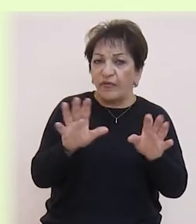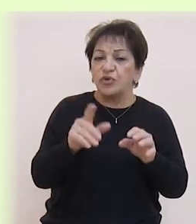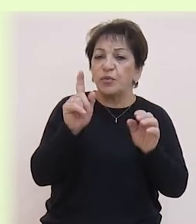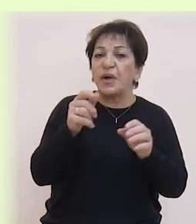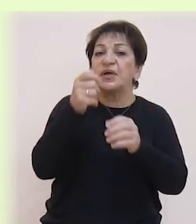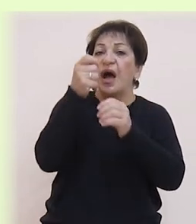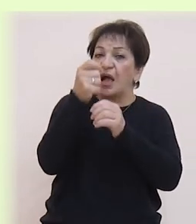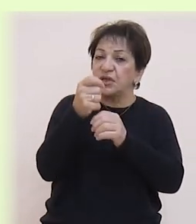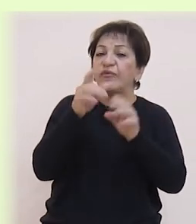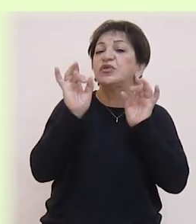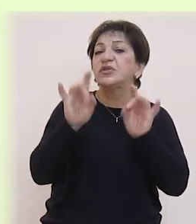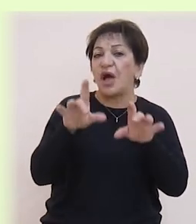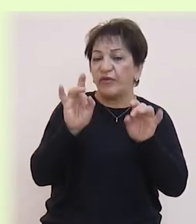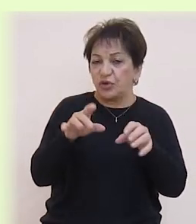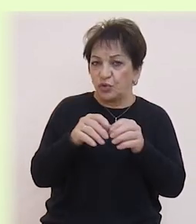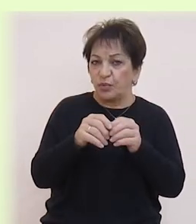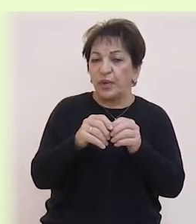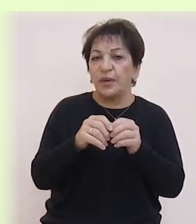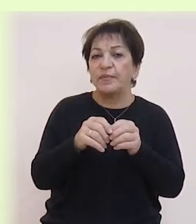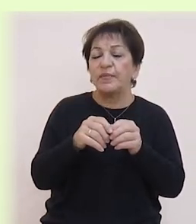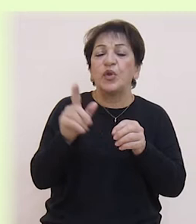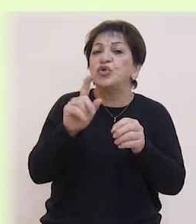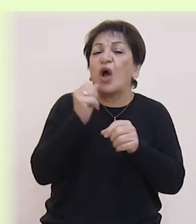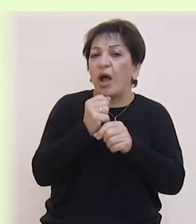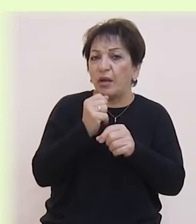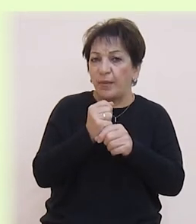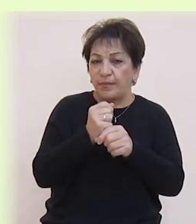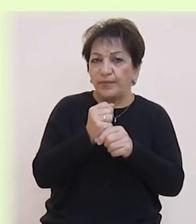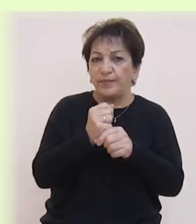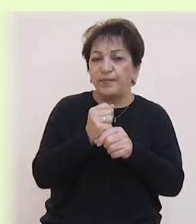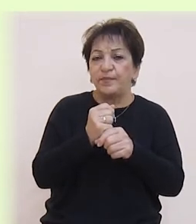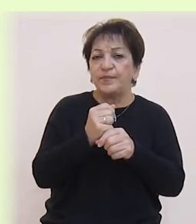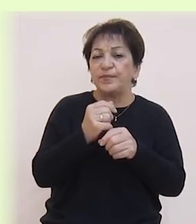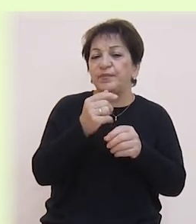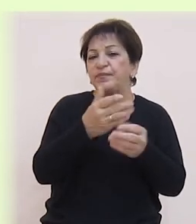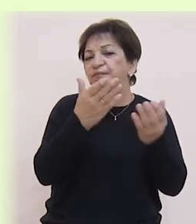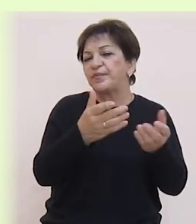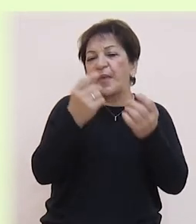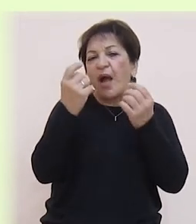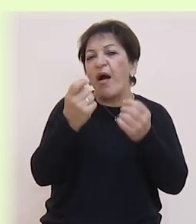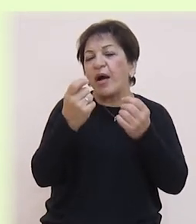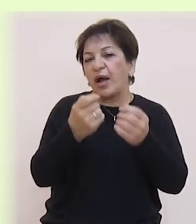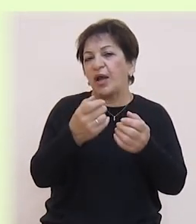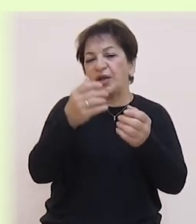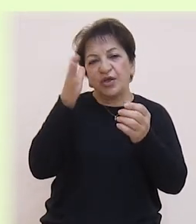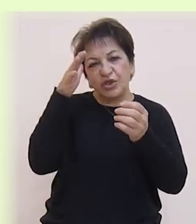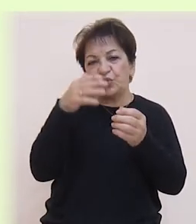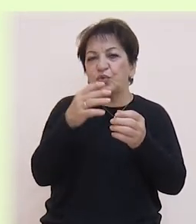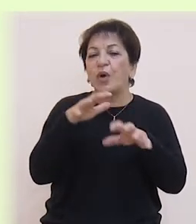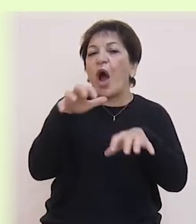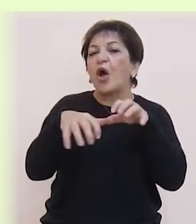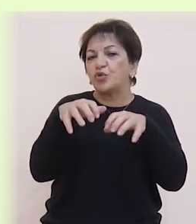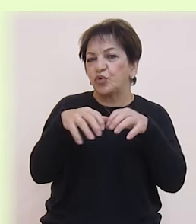ցավեցնում, բայց անձրևոցին երևի ցավեցնում է։ Ինչ անեմ։ Անխելք իշուկ, փնփնթաց